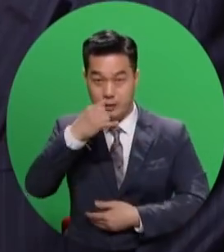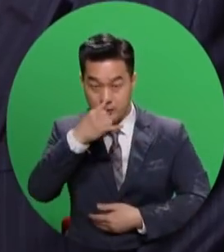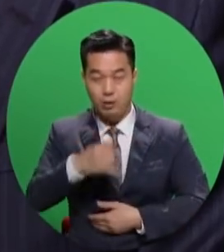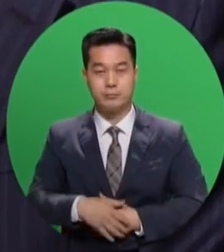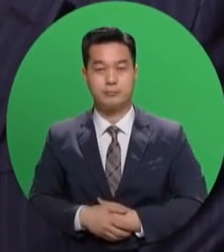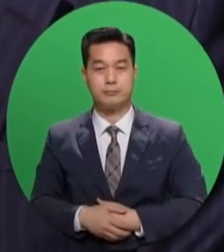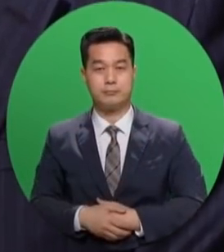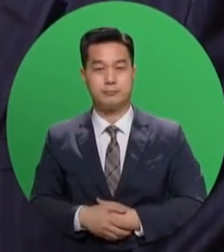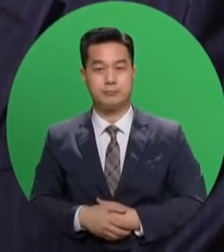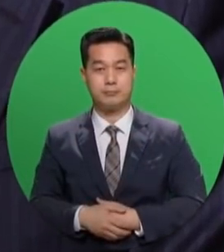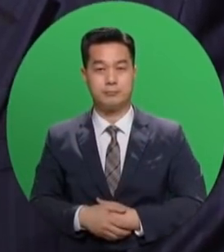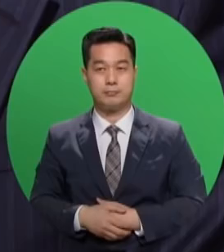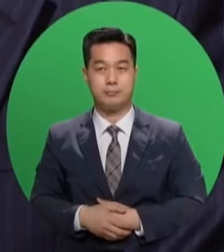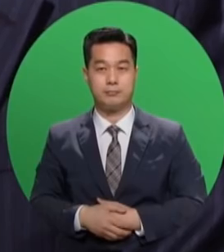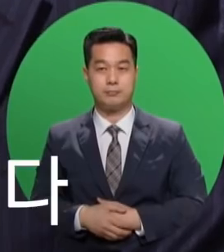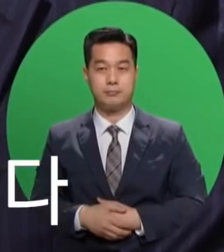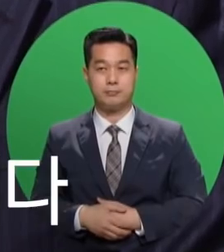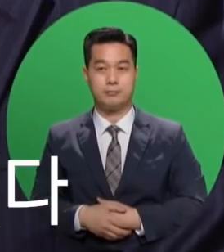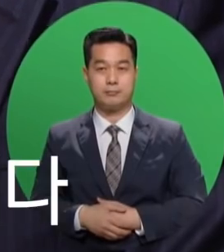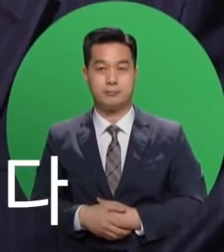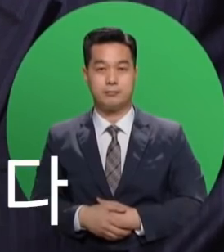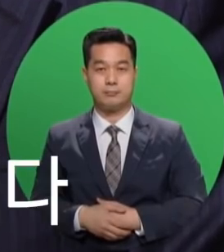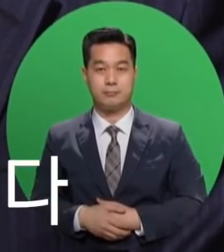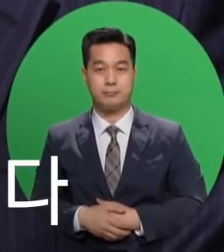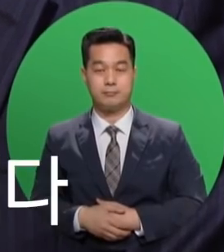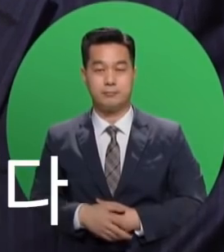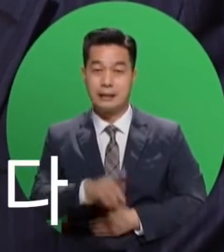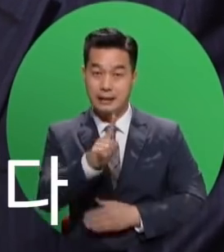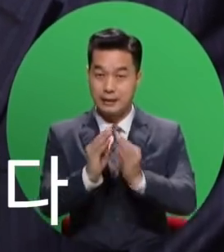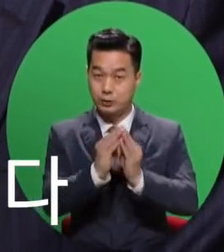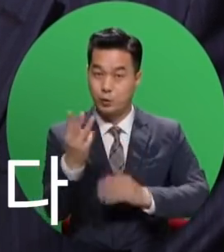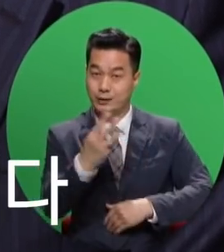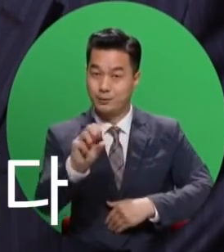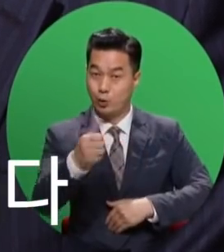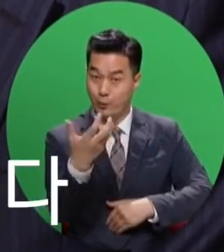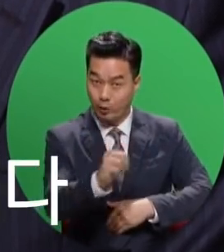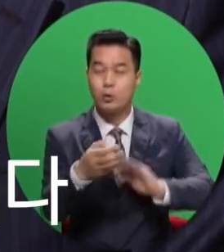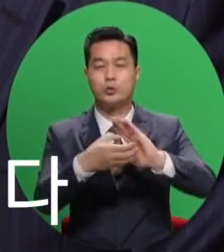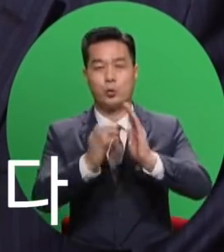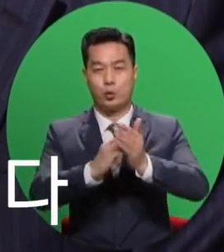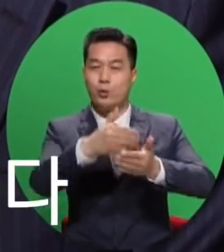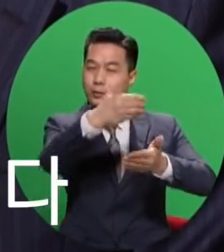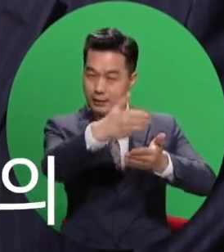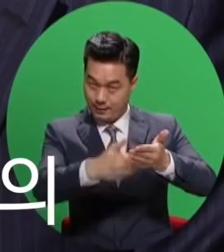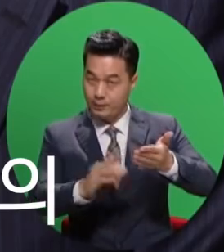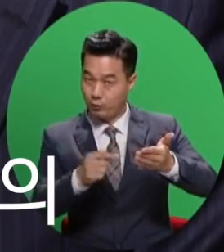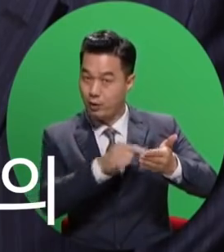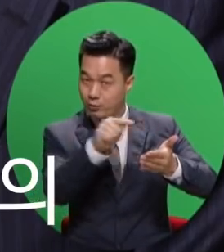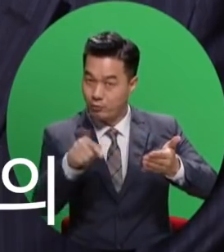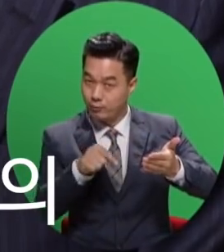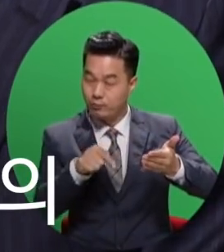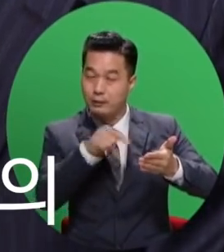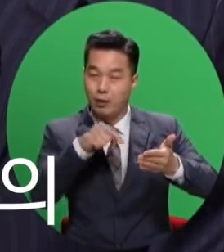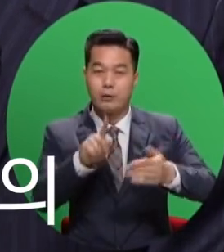이인혁 음이 신세계 육우 요 네 그래서 1조 3천 500억 정도 지금 남게 됩니다 그 중에서